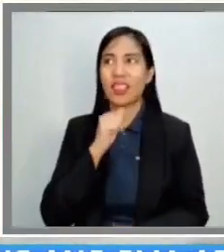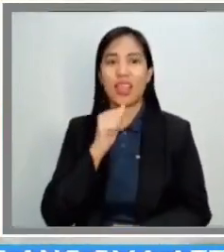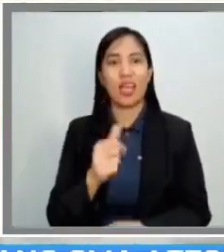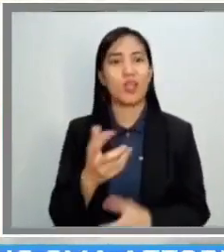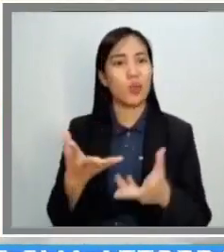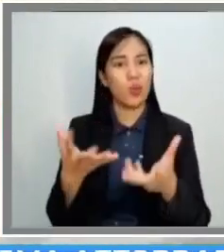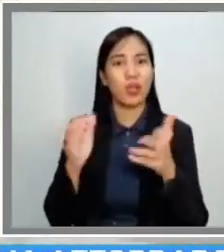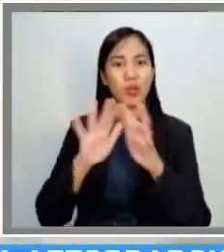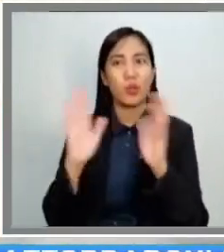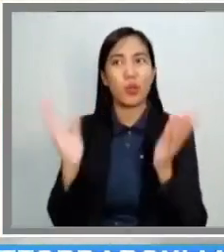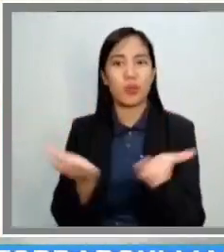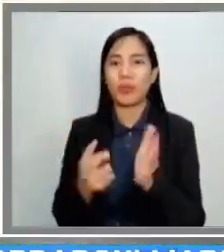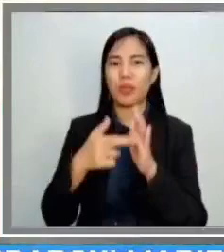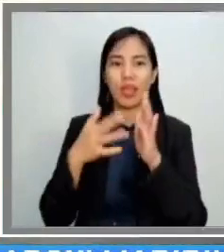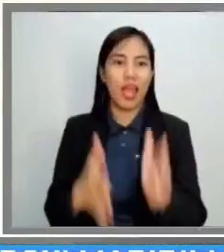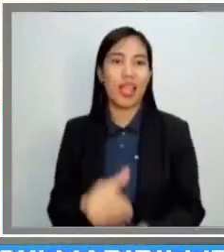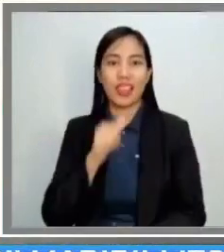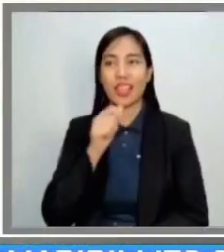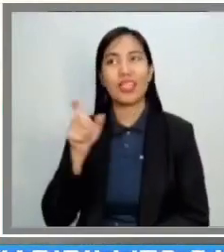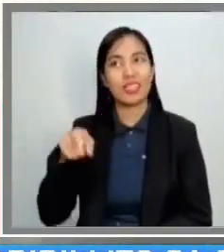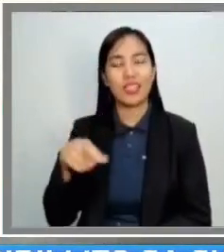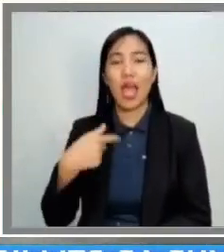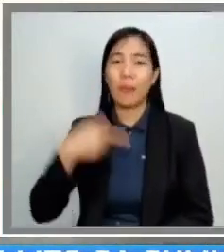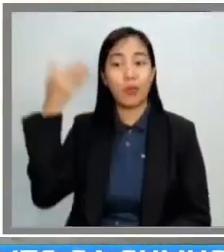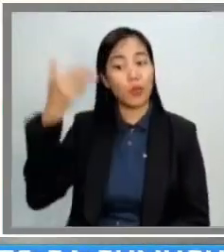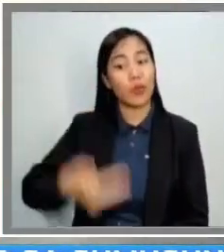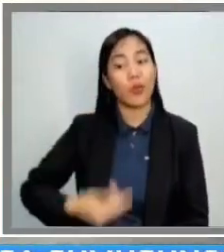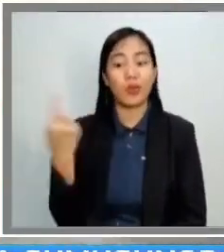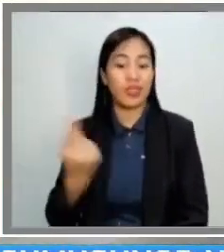just simply am the pride of the Philippines.